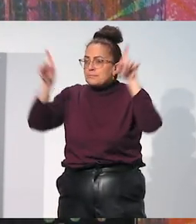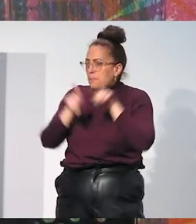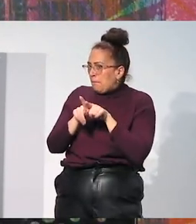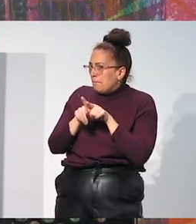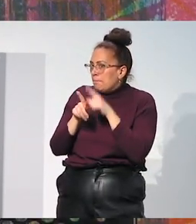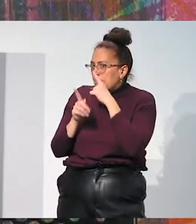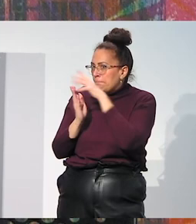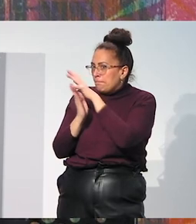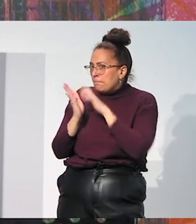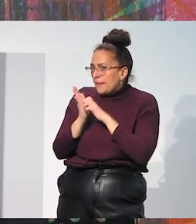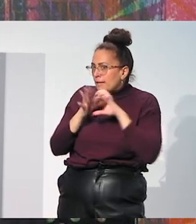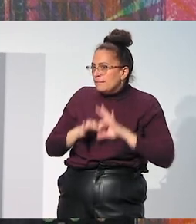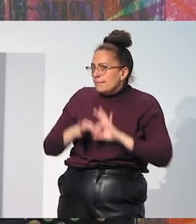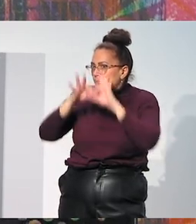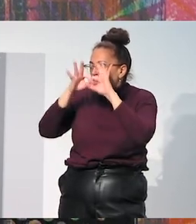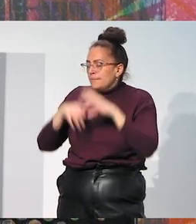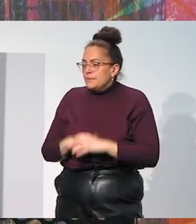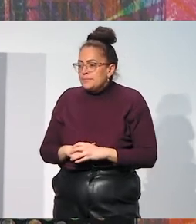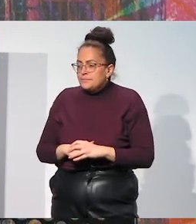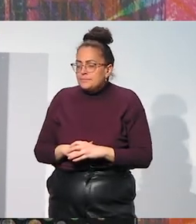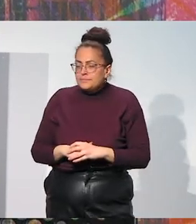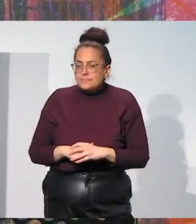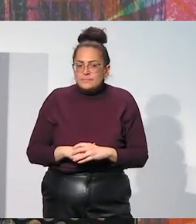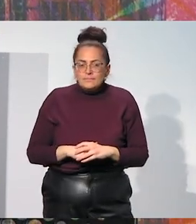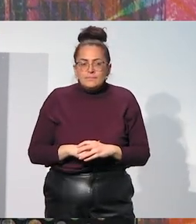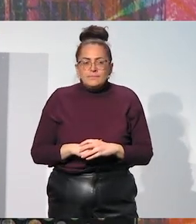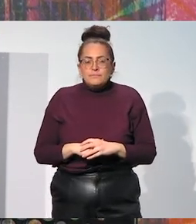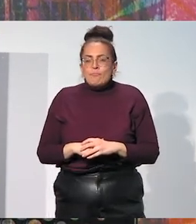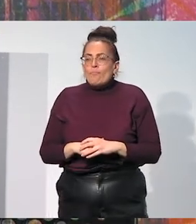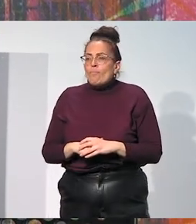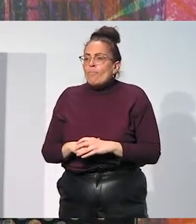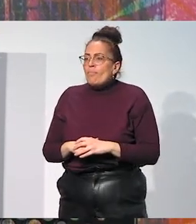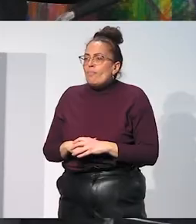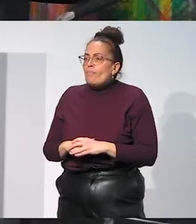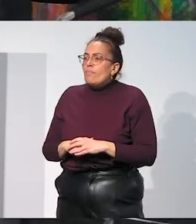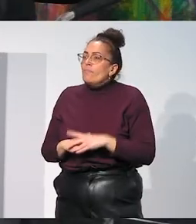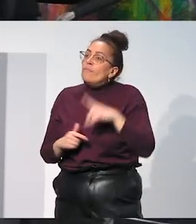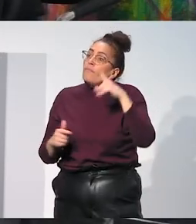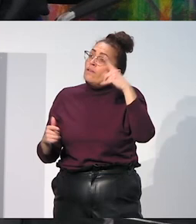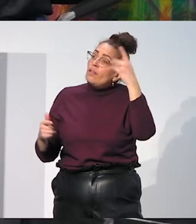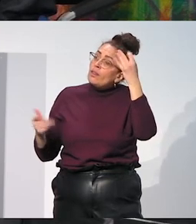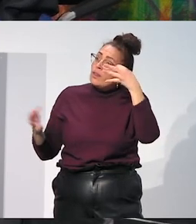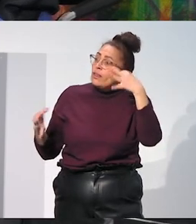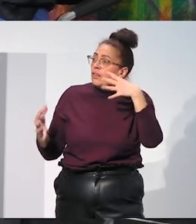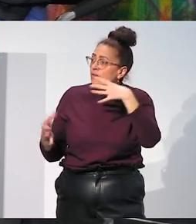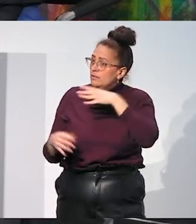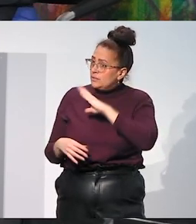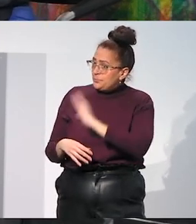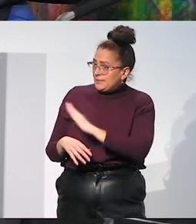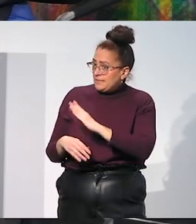dans vos textes, mais je voudrais vous parler de la fiction. Est-ce que la fiction, chez vous, est un